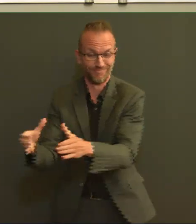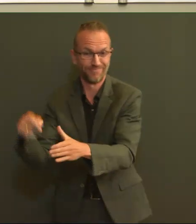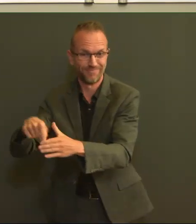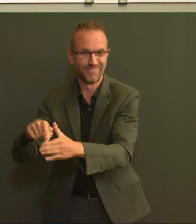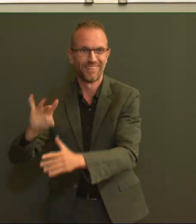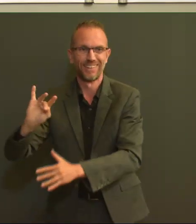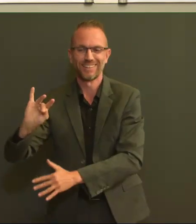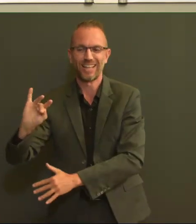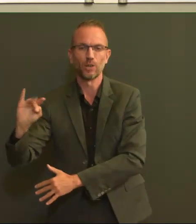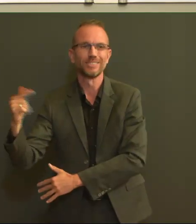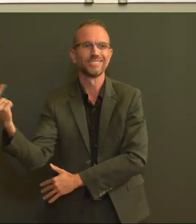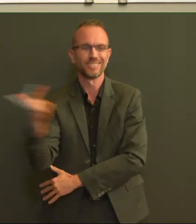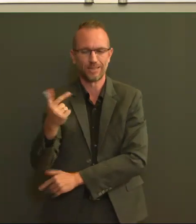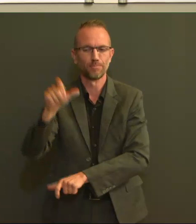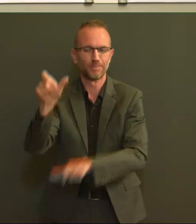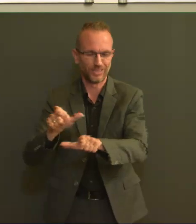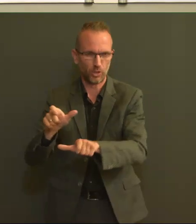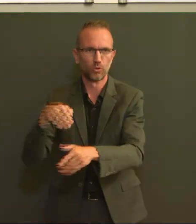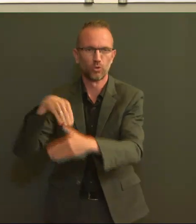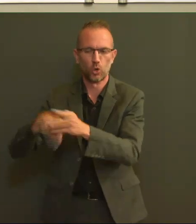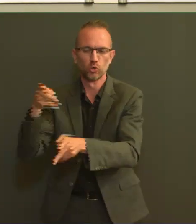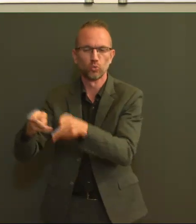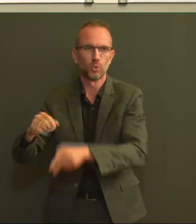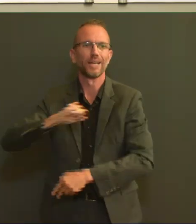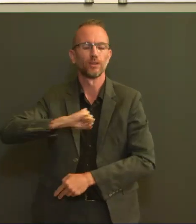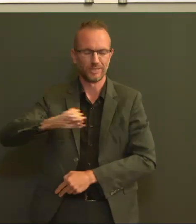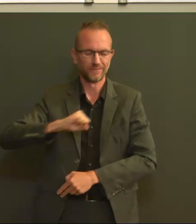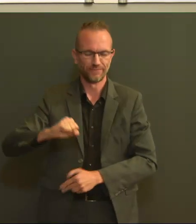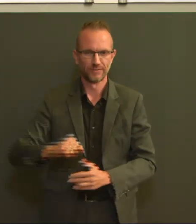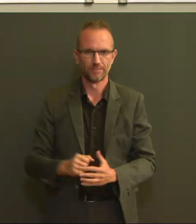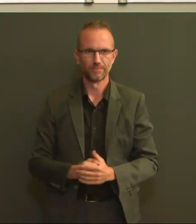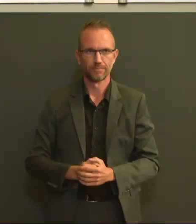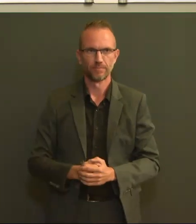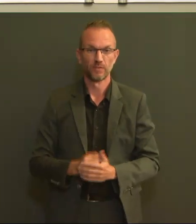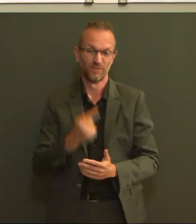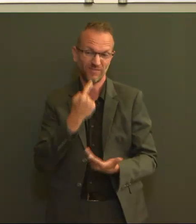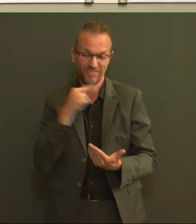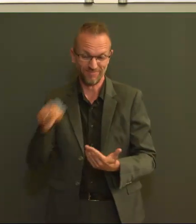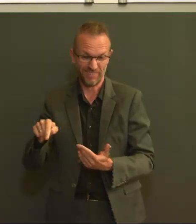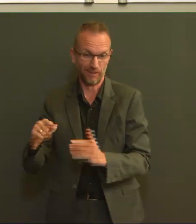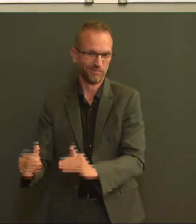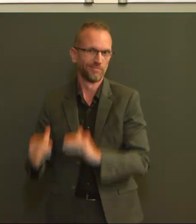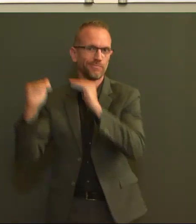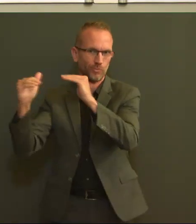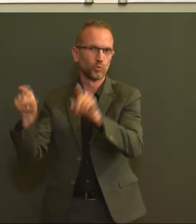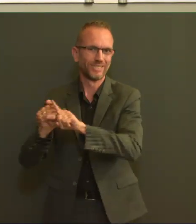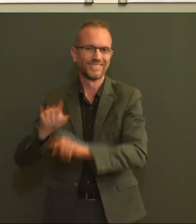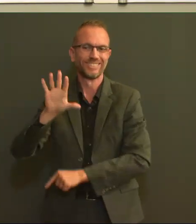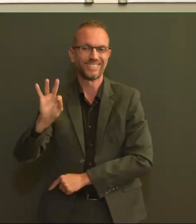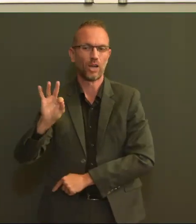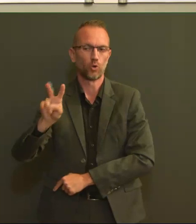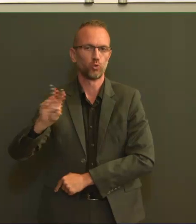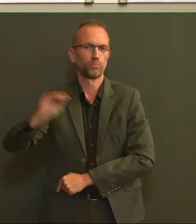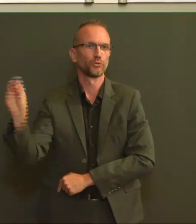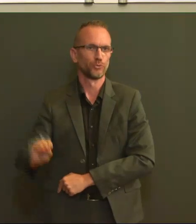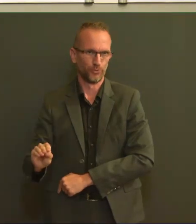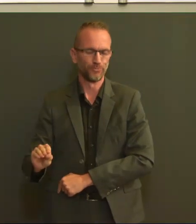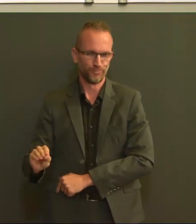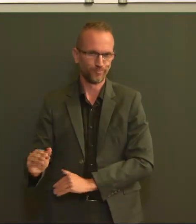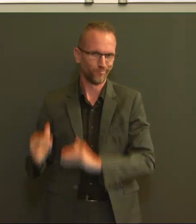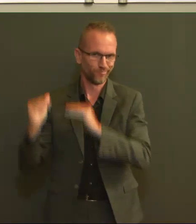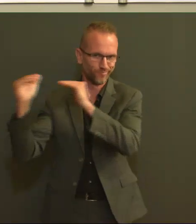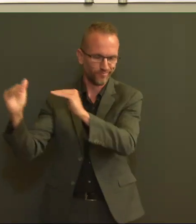représente également une augmentation, cette fois-ci, de 52%. Le nombre de décès est quant à lui en moyenne de